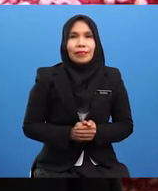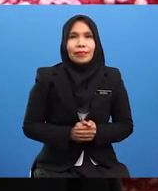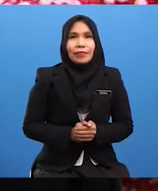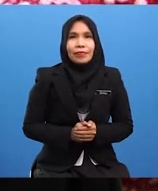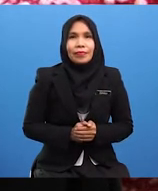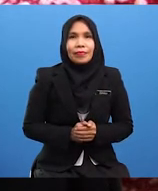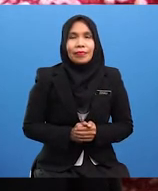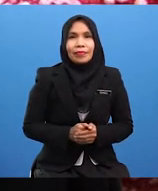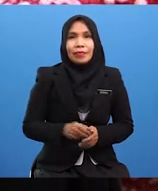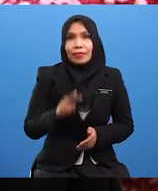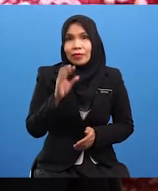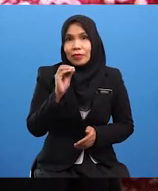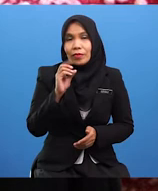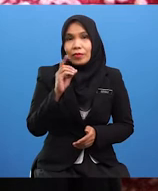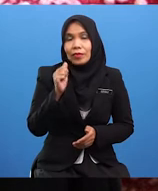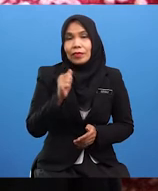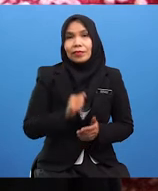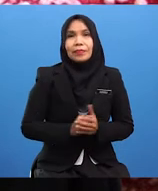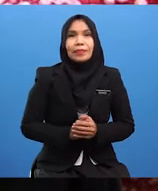roda penggelek,